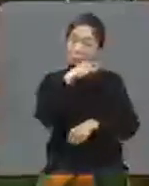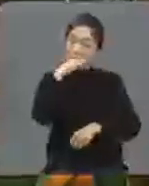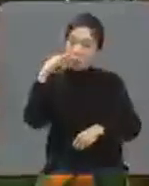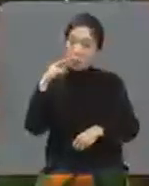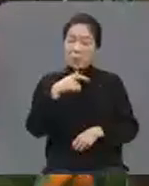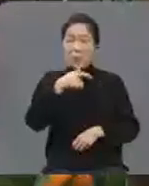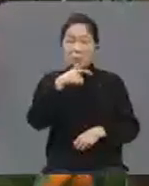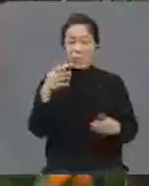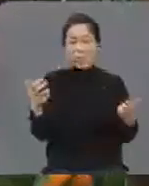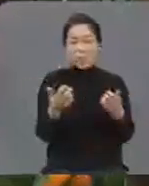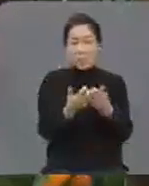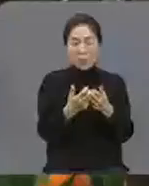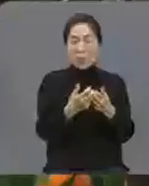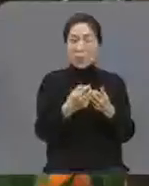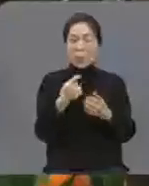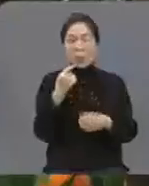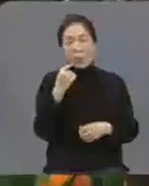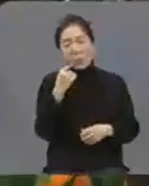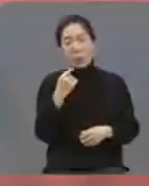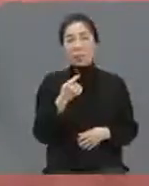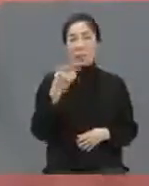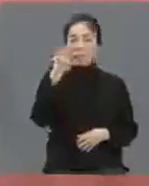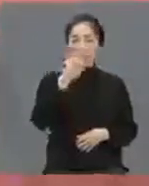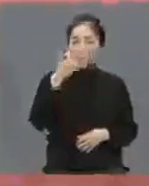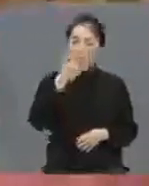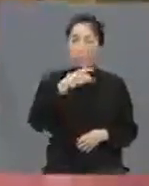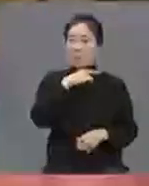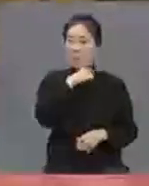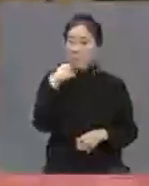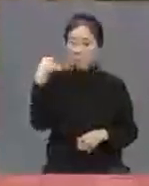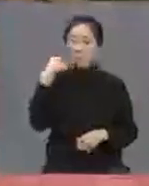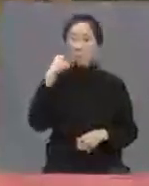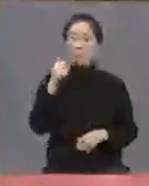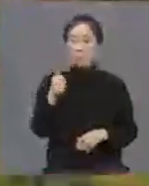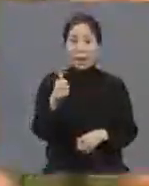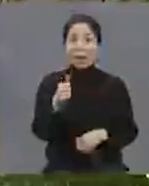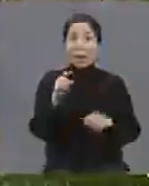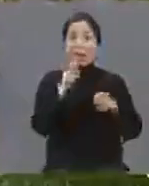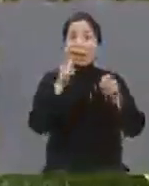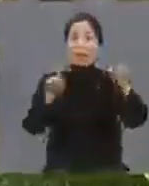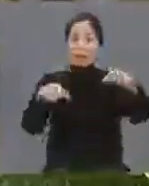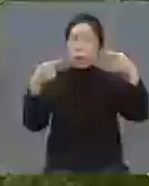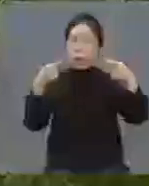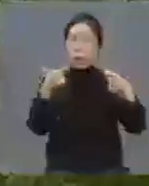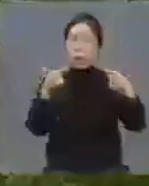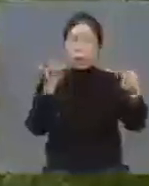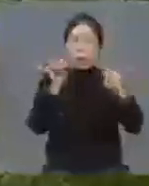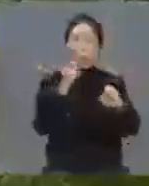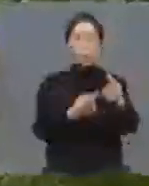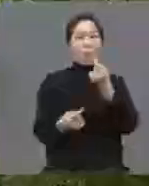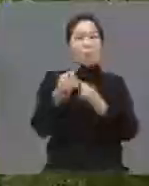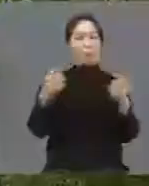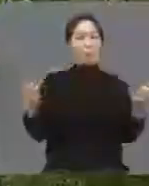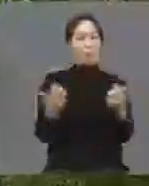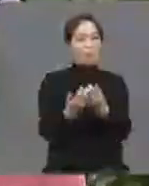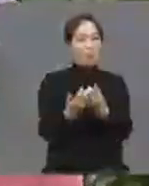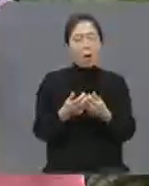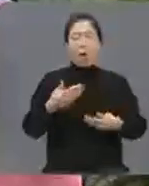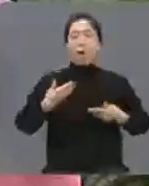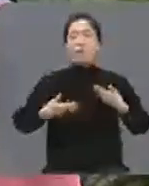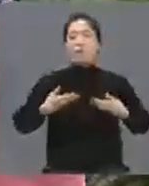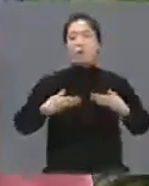새콤달콤한 맛이 일품으로 꼽히고 있습니다 특히 서을 앞두고 주문이 이어지면서 농부의 손은 더욱 분주해졌습니다